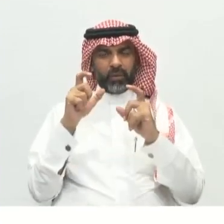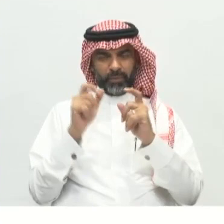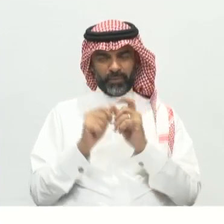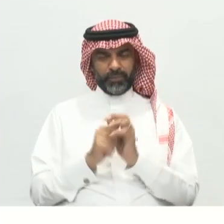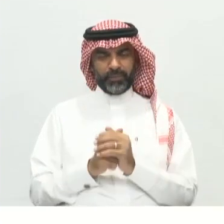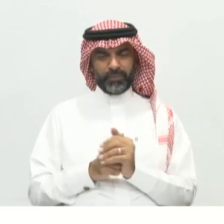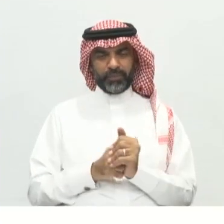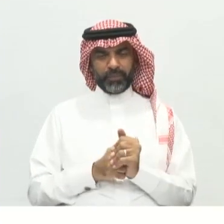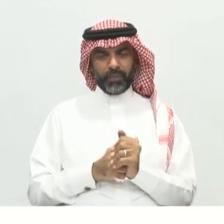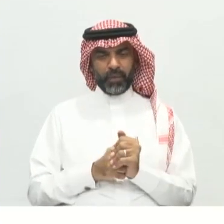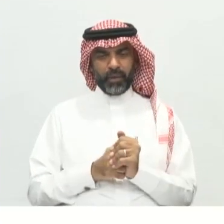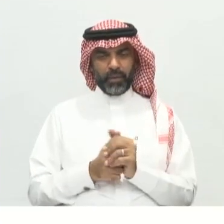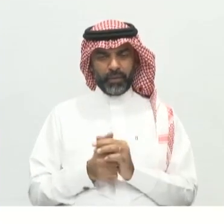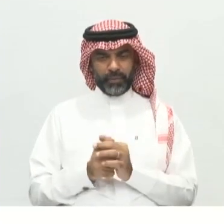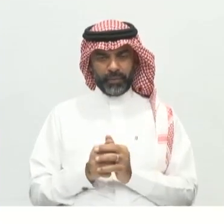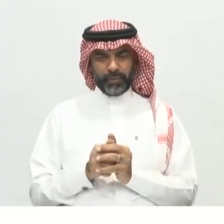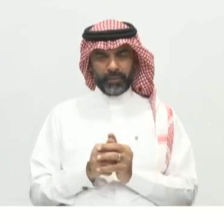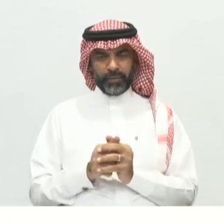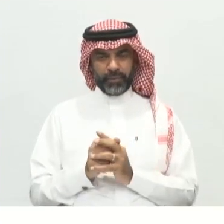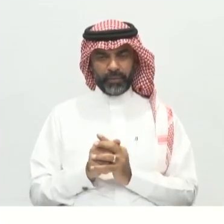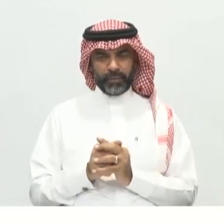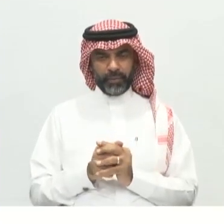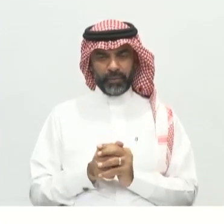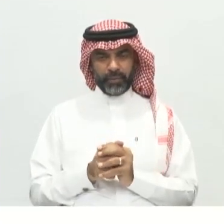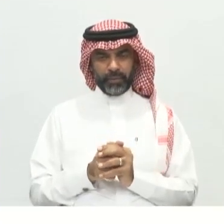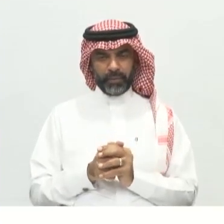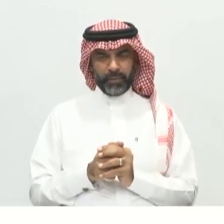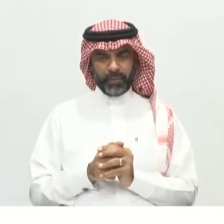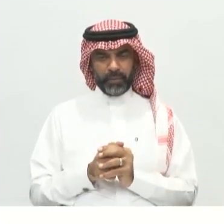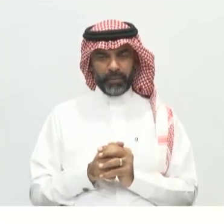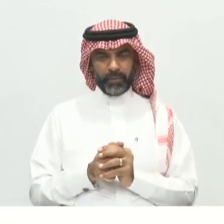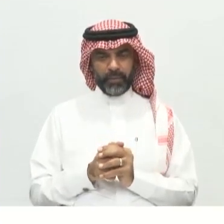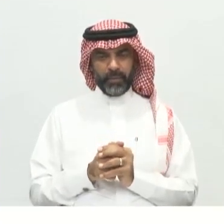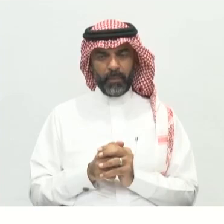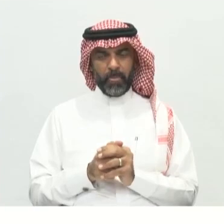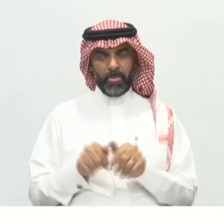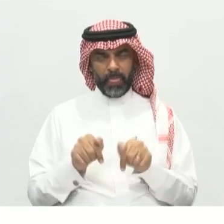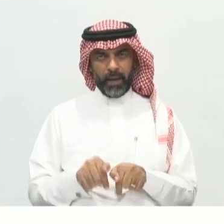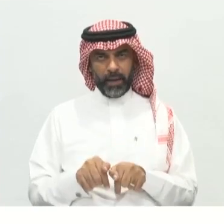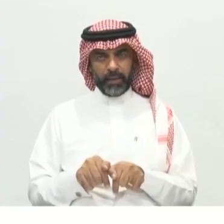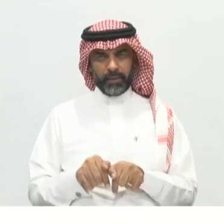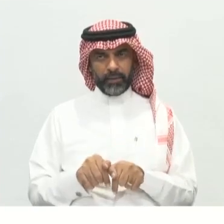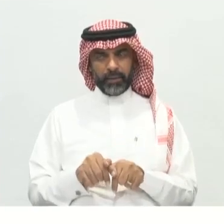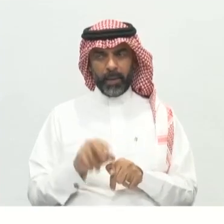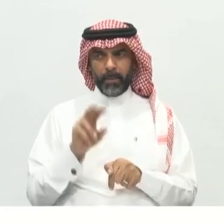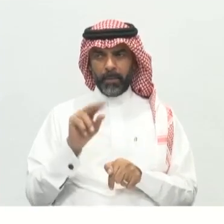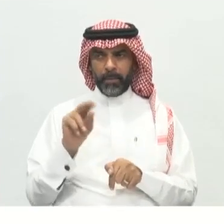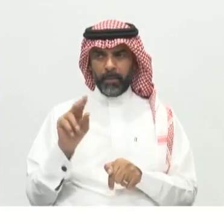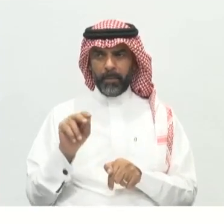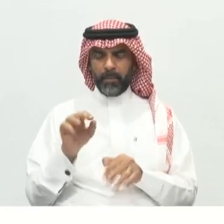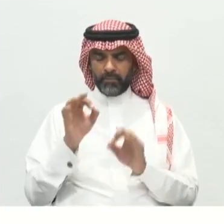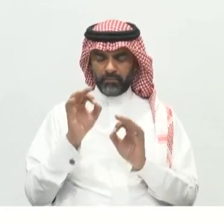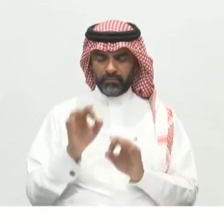لايبراري وهي المكتبه الخاصه بالجيش المكتبه الخاصه بالتمثيل المرئي سنقوم الان بتمثيل مرئي لافضل مسار